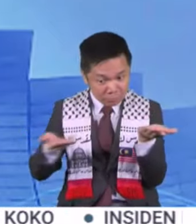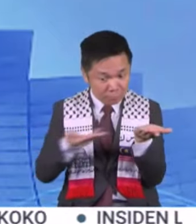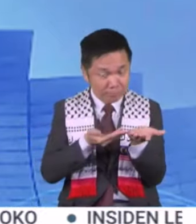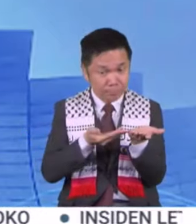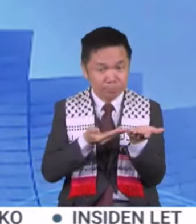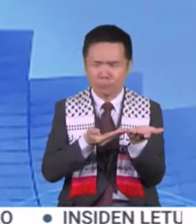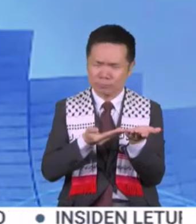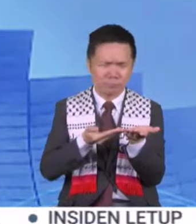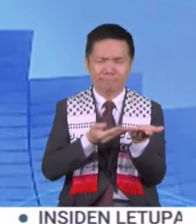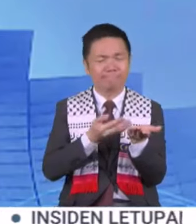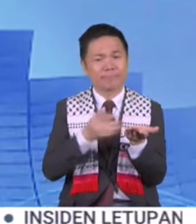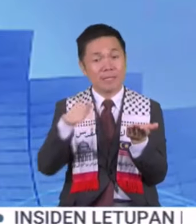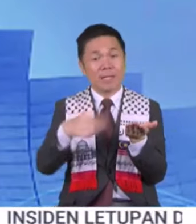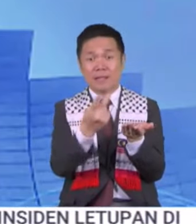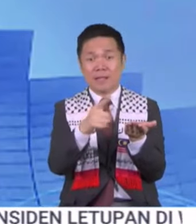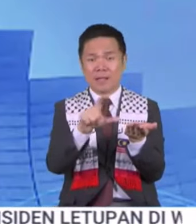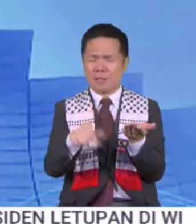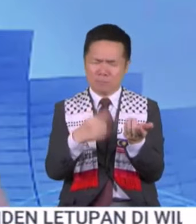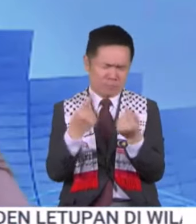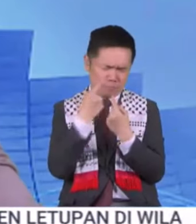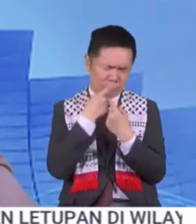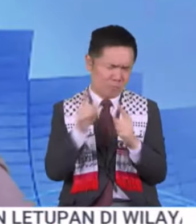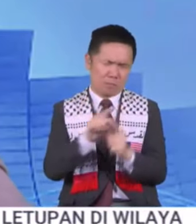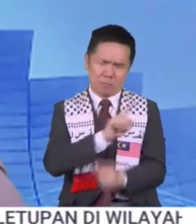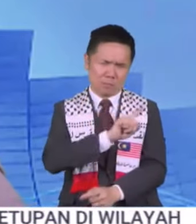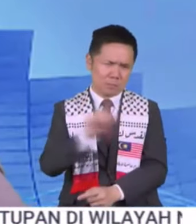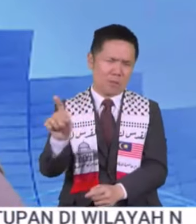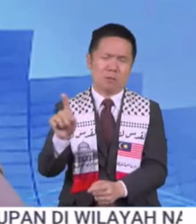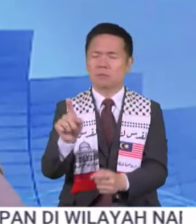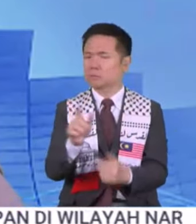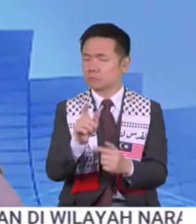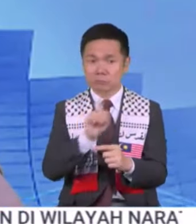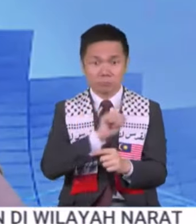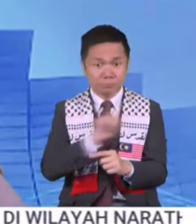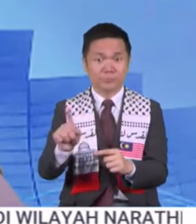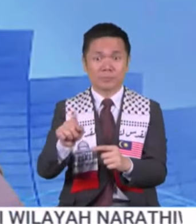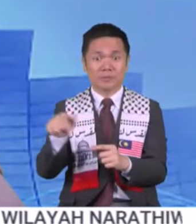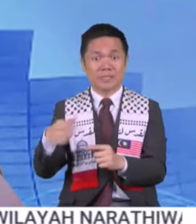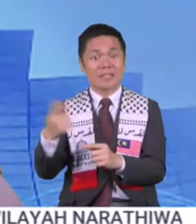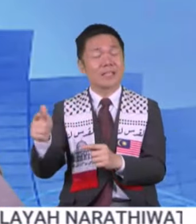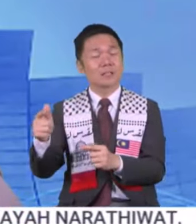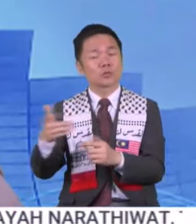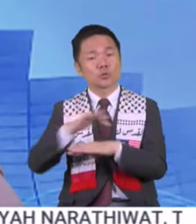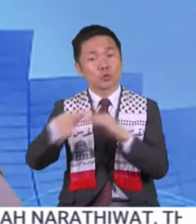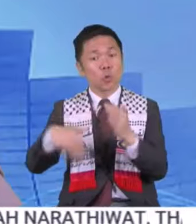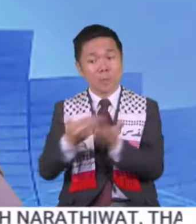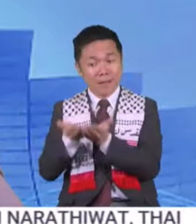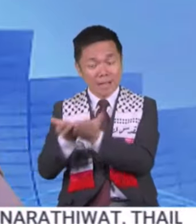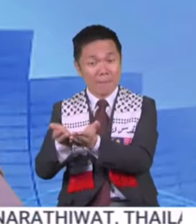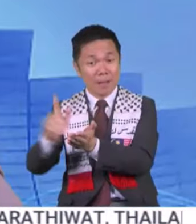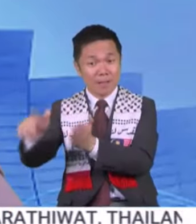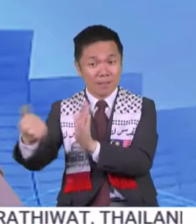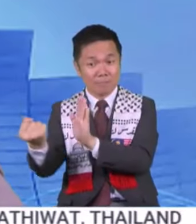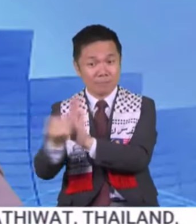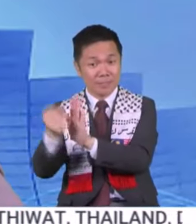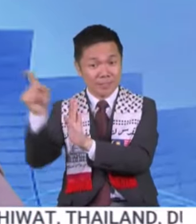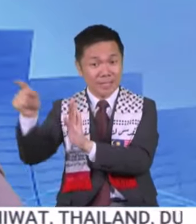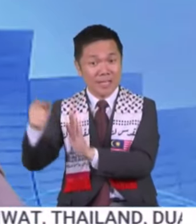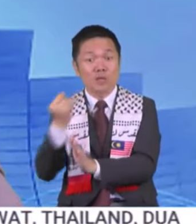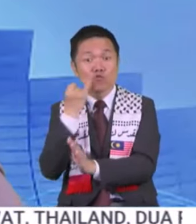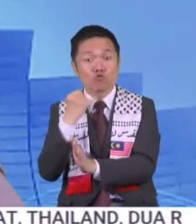sama menegaskan Kuala Lumpur kekal dengan pendirian tidak membenarkan kapal berdaftar di Israel masuk ke negara ini.